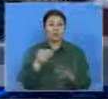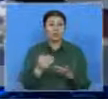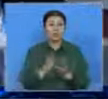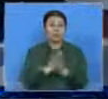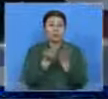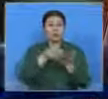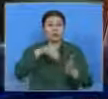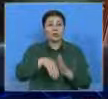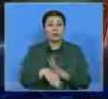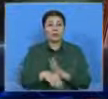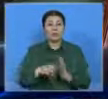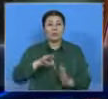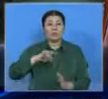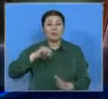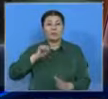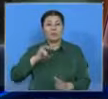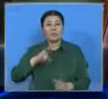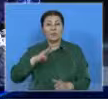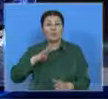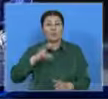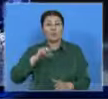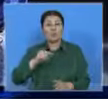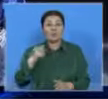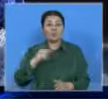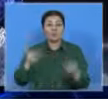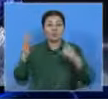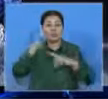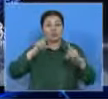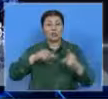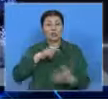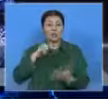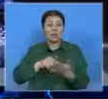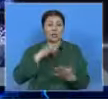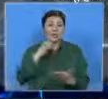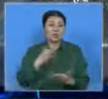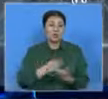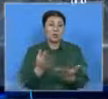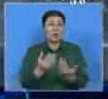enген. Turijan Mendibay özinin ömür jolmen şağırmaşılığı turalı suraqtarga jawap berip, kürmet